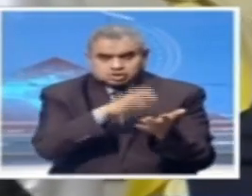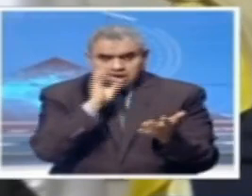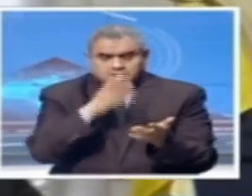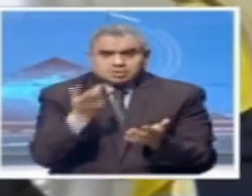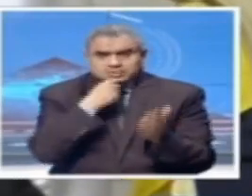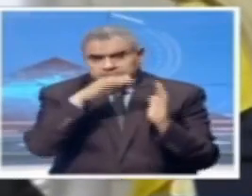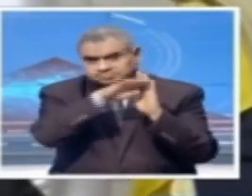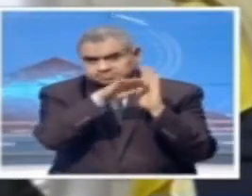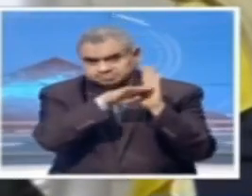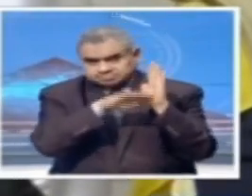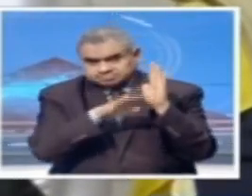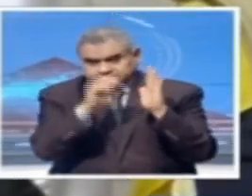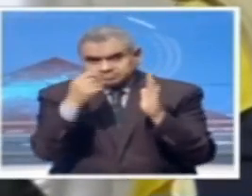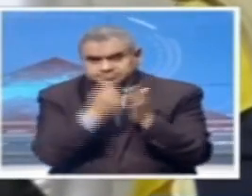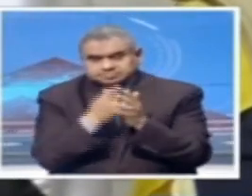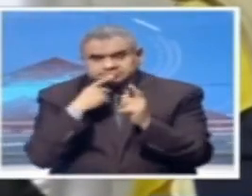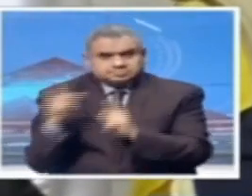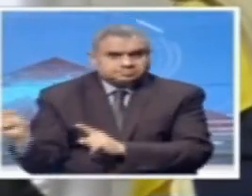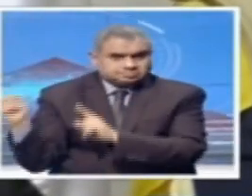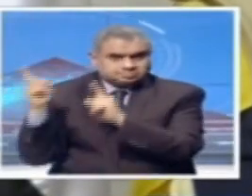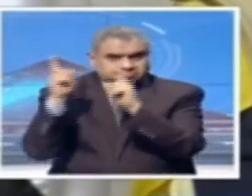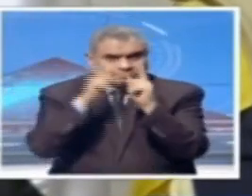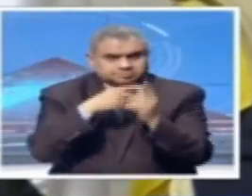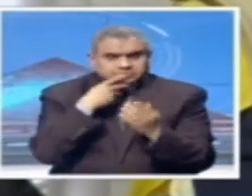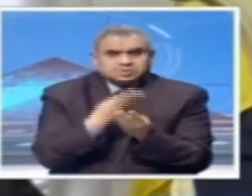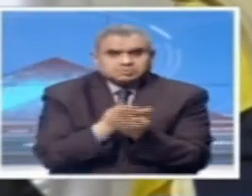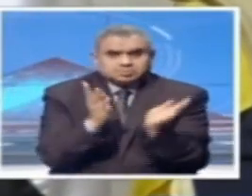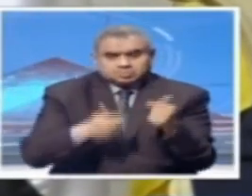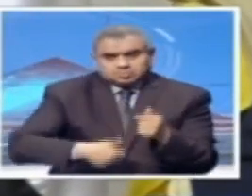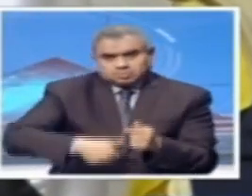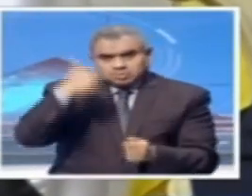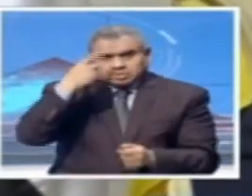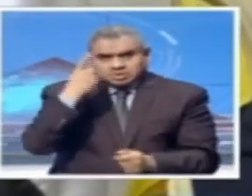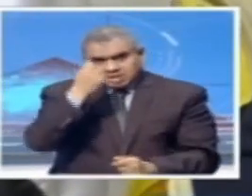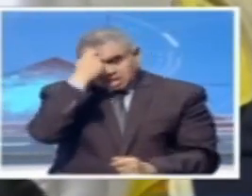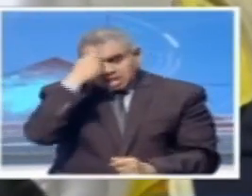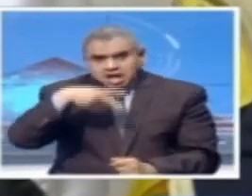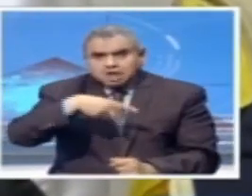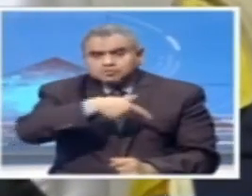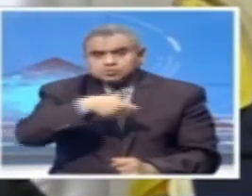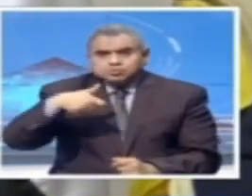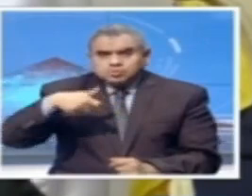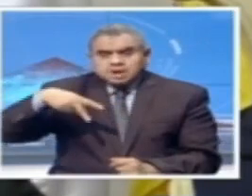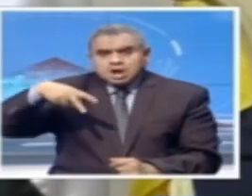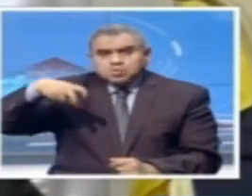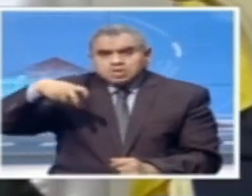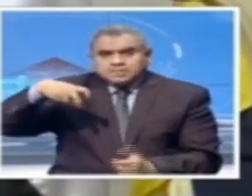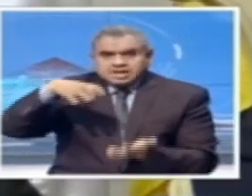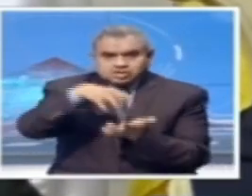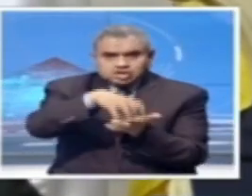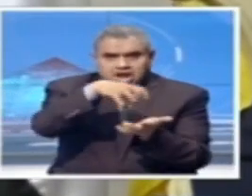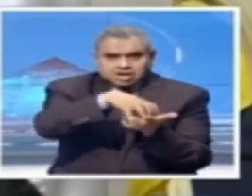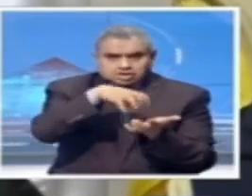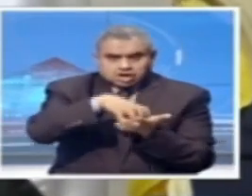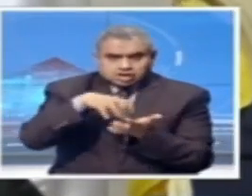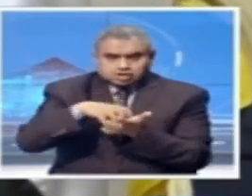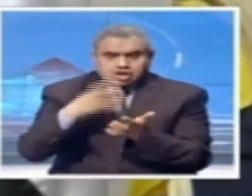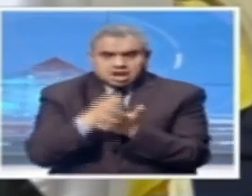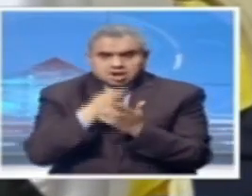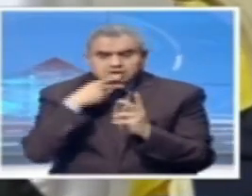خصصنا لغاية دلوقتي سلمنا 1680 شقة لصالح